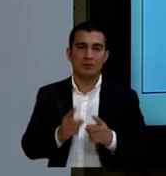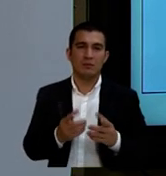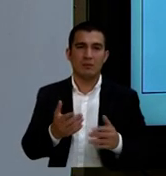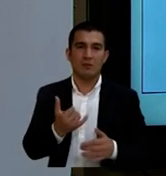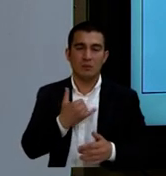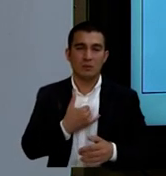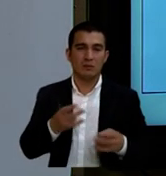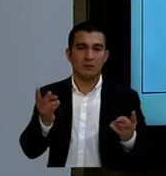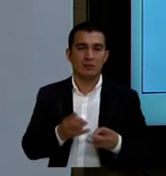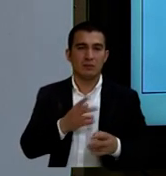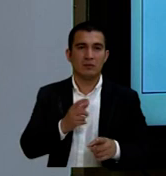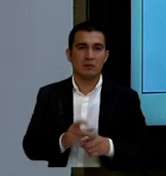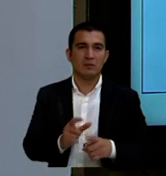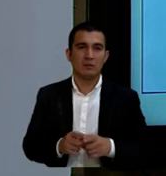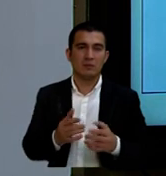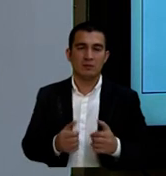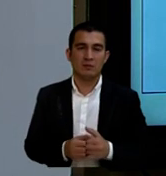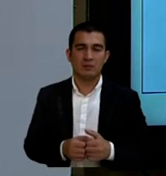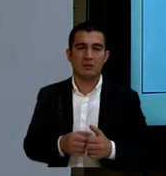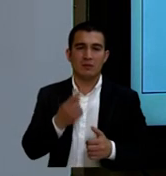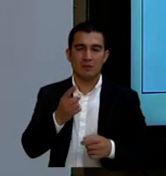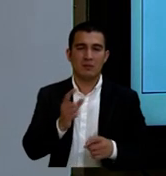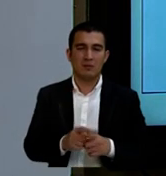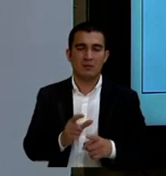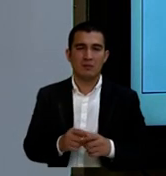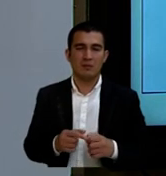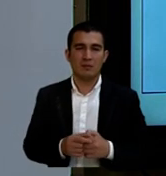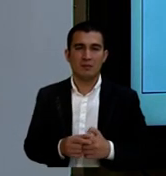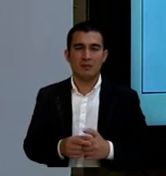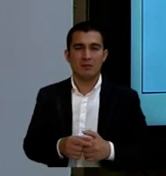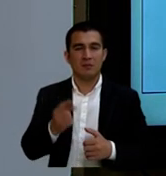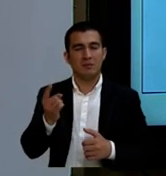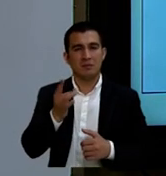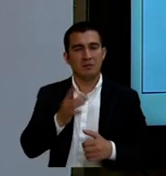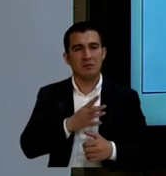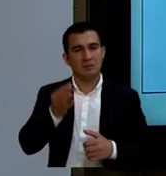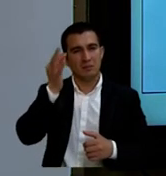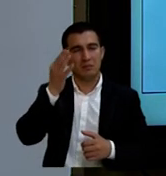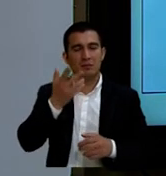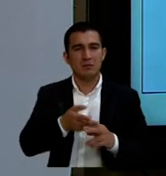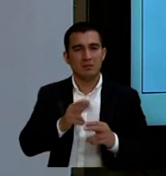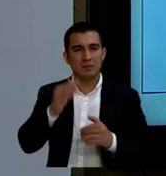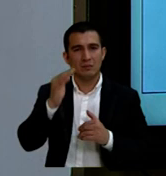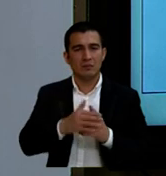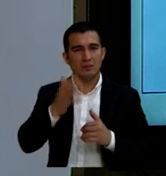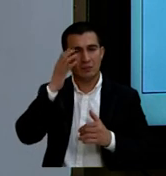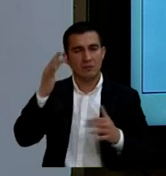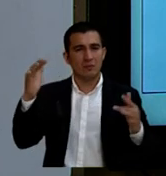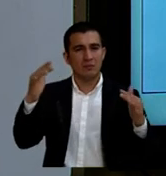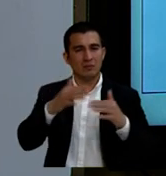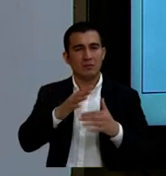kerak bo'lgan gapga to'xtalamiz. Fikrga to'xtalamiz. Bir mahal tungi osmondagi bulutlar